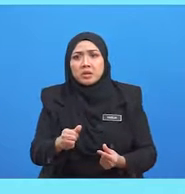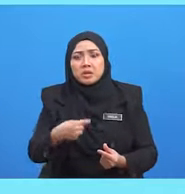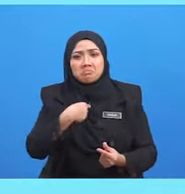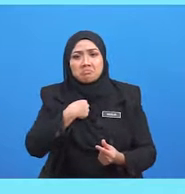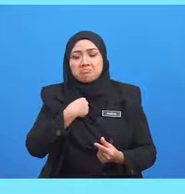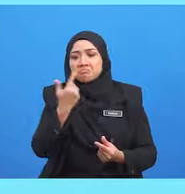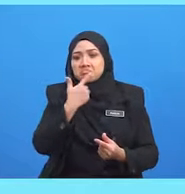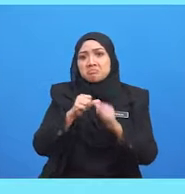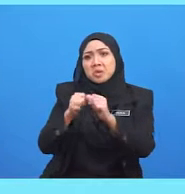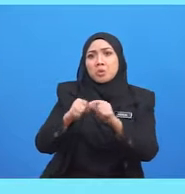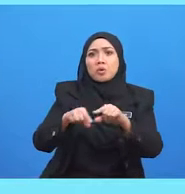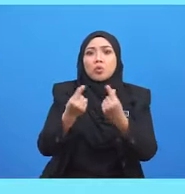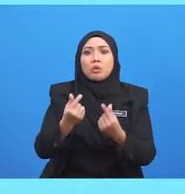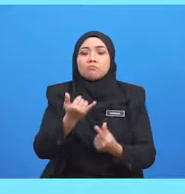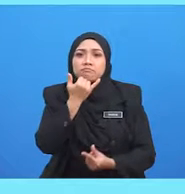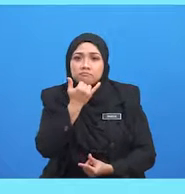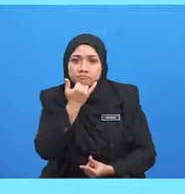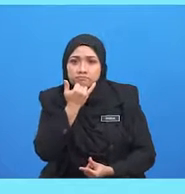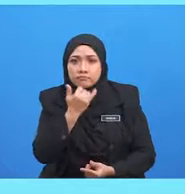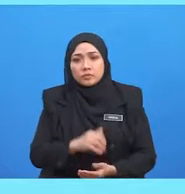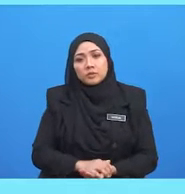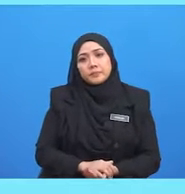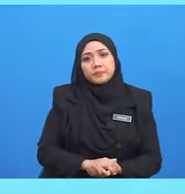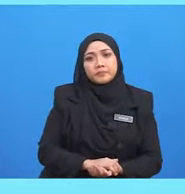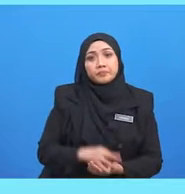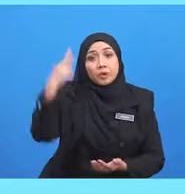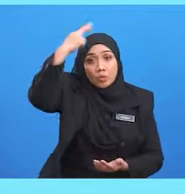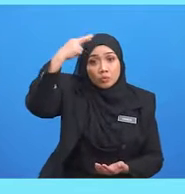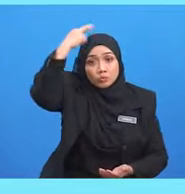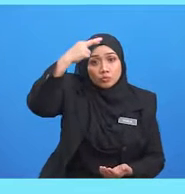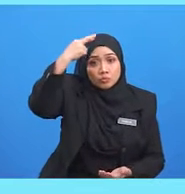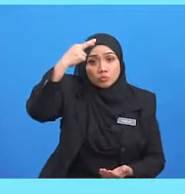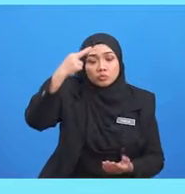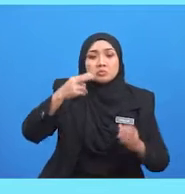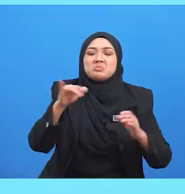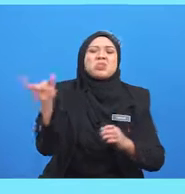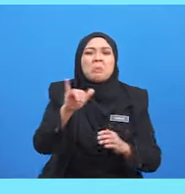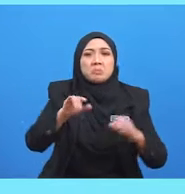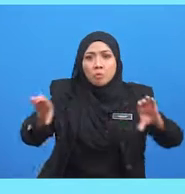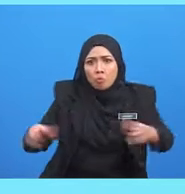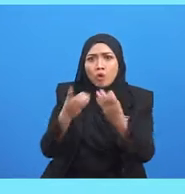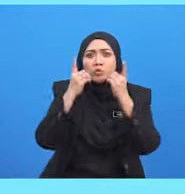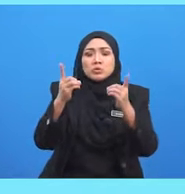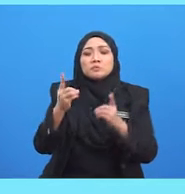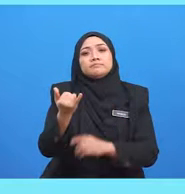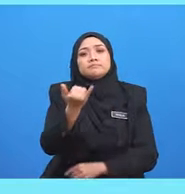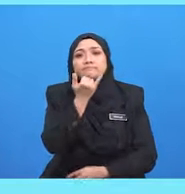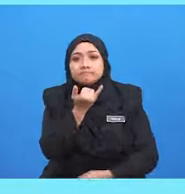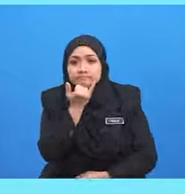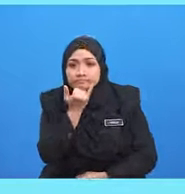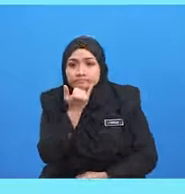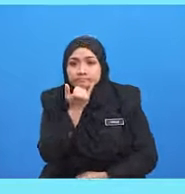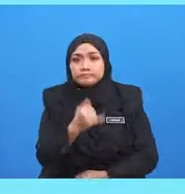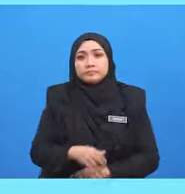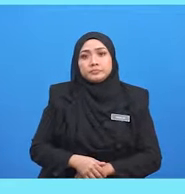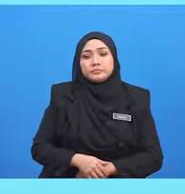pula buat dosa. Persendaan hukum Islam seperti zaman sekarang tidak perlu menutup